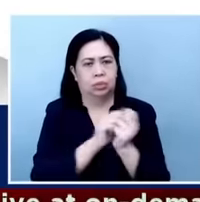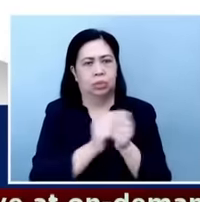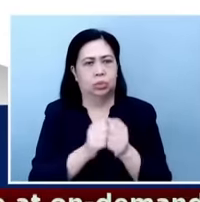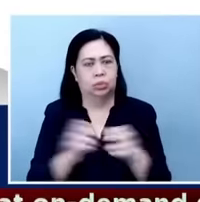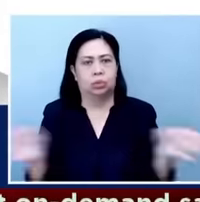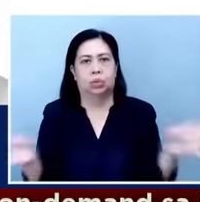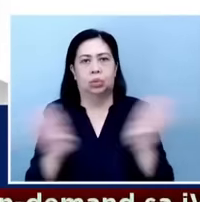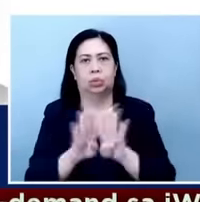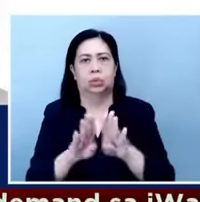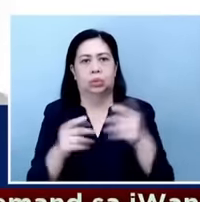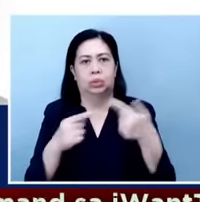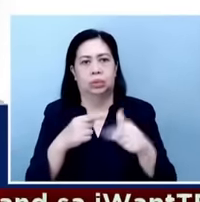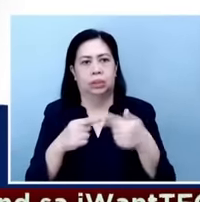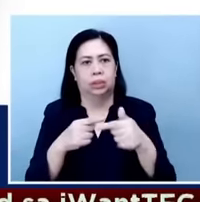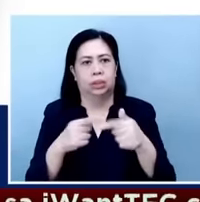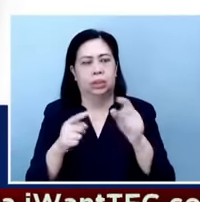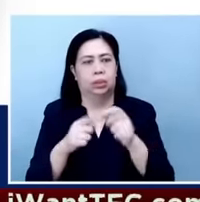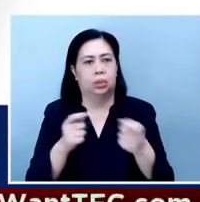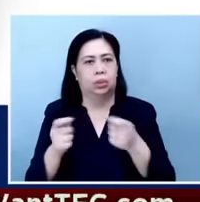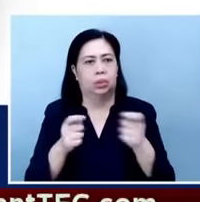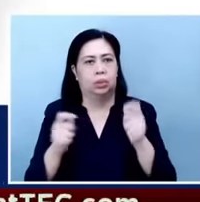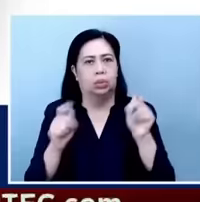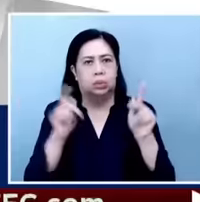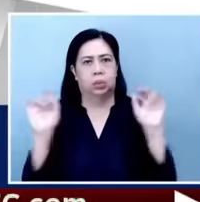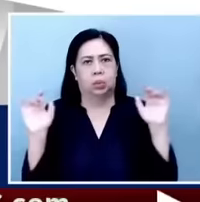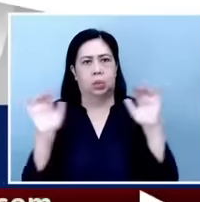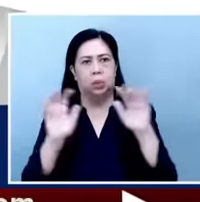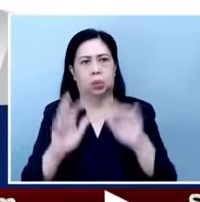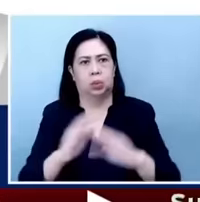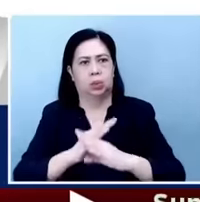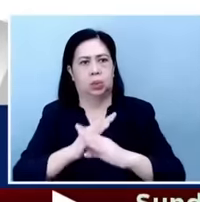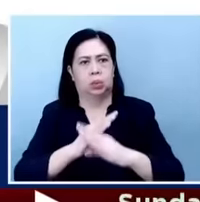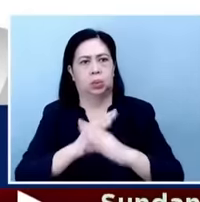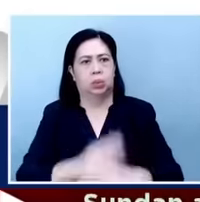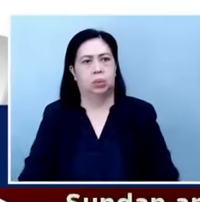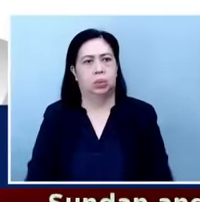ang gate ng simbahan para makontrol ang mga deboto.